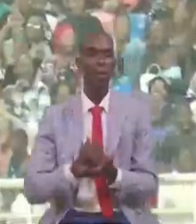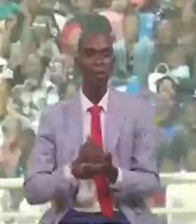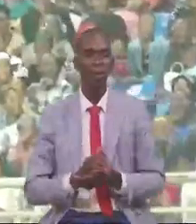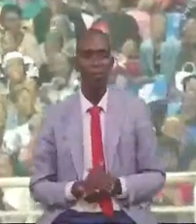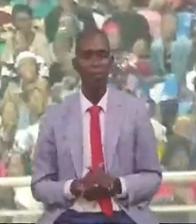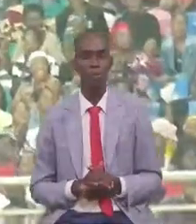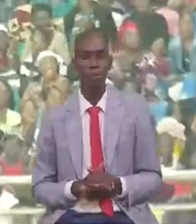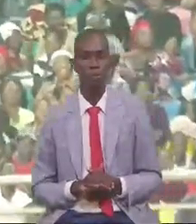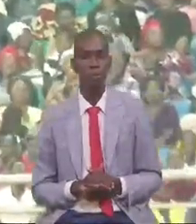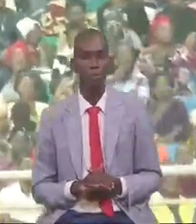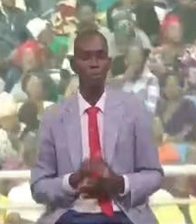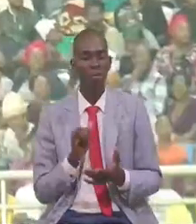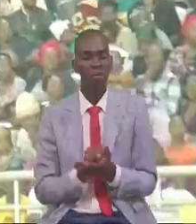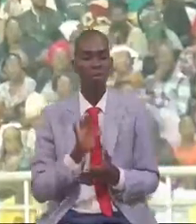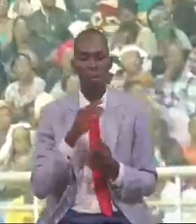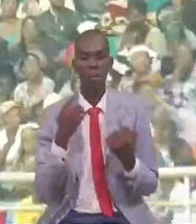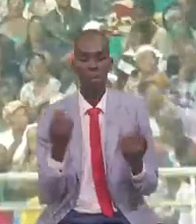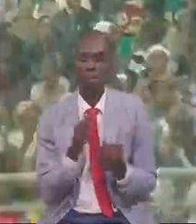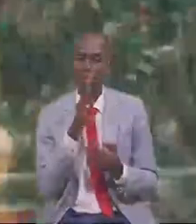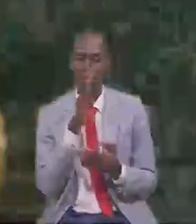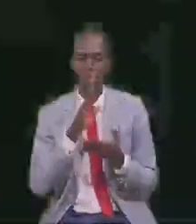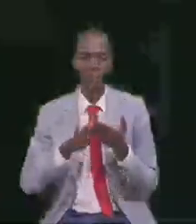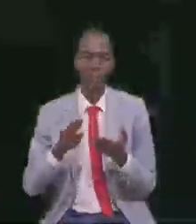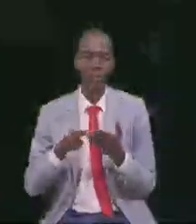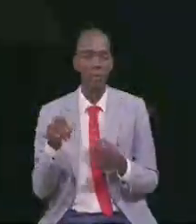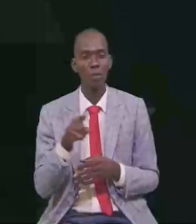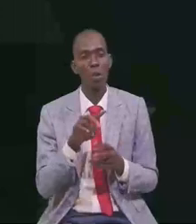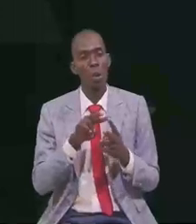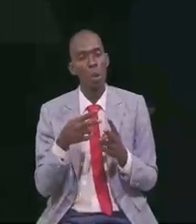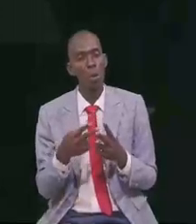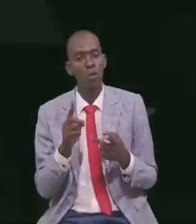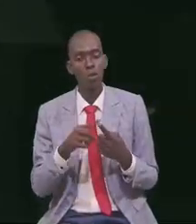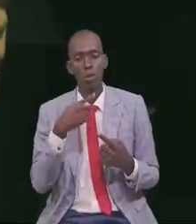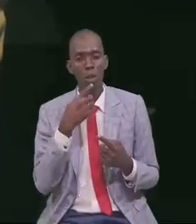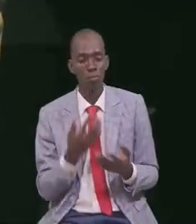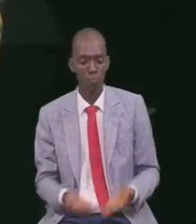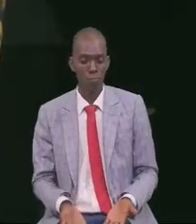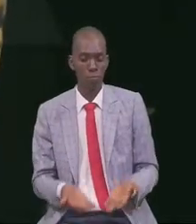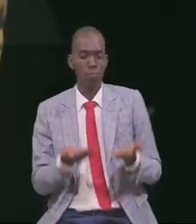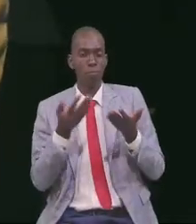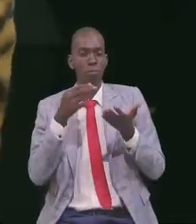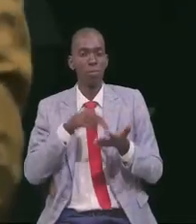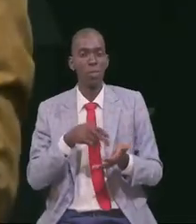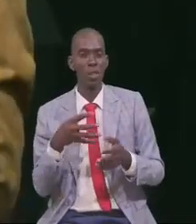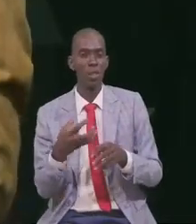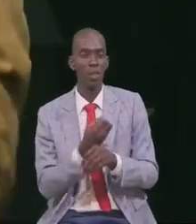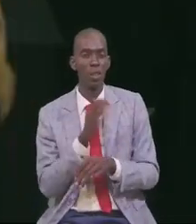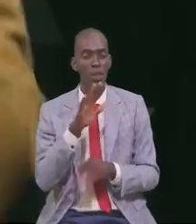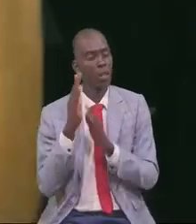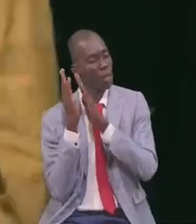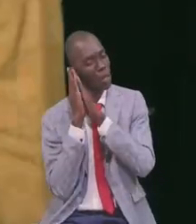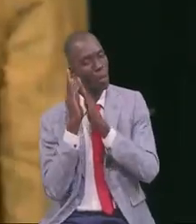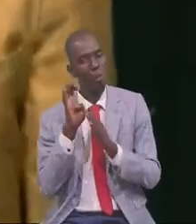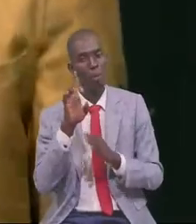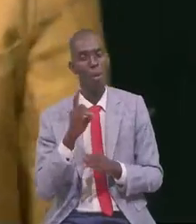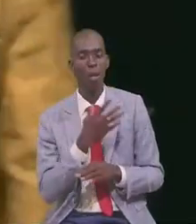Tes péchés te sont pardonnés ou de dire, lève-toi et prends ton lit et marche.